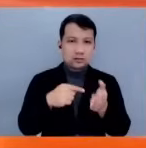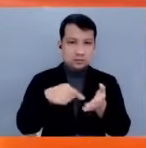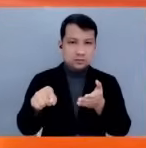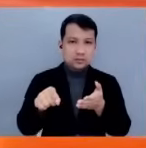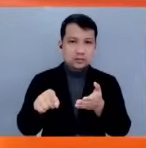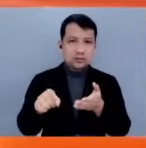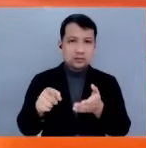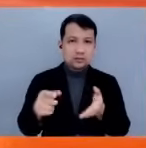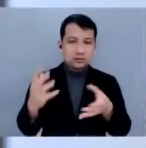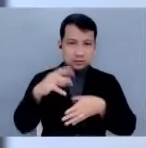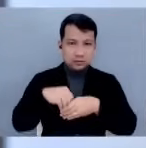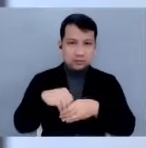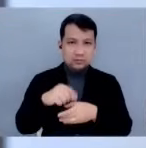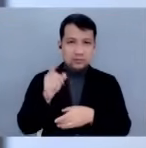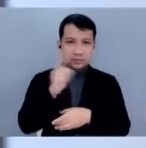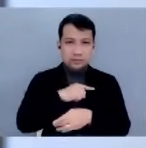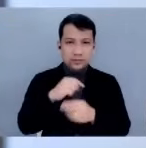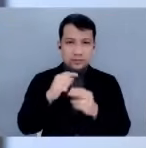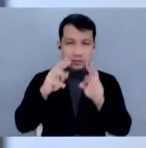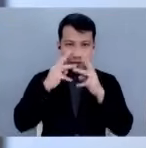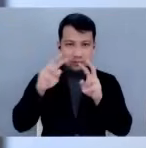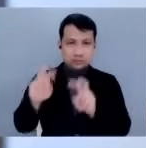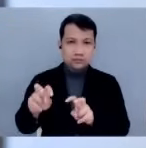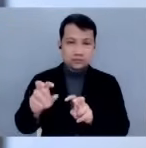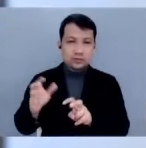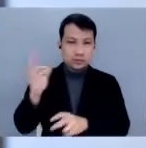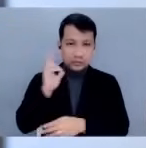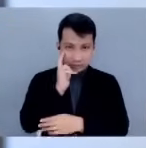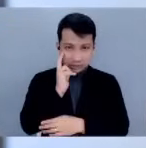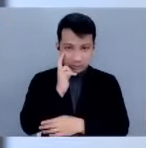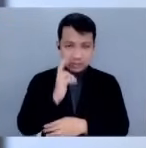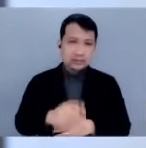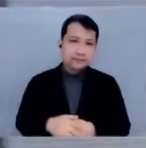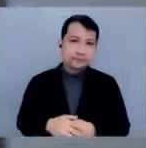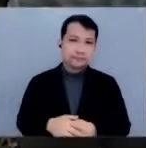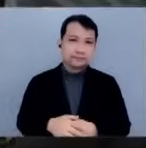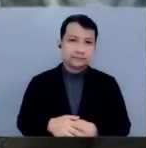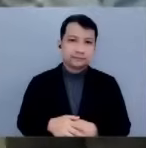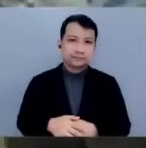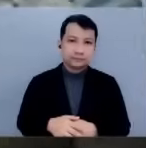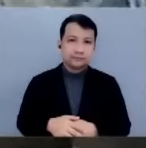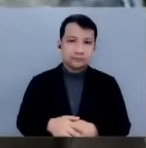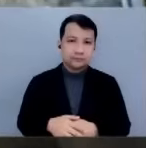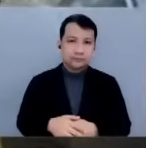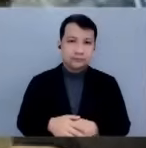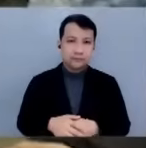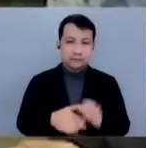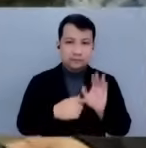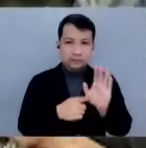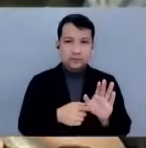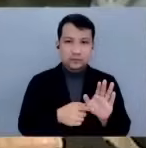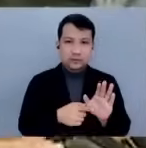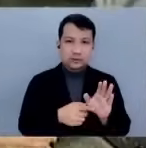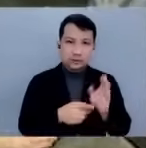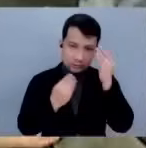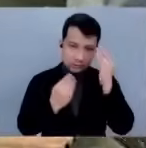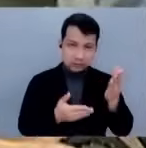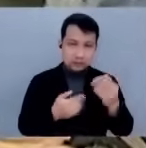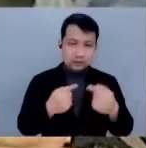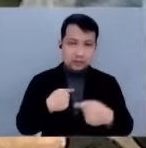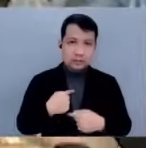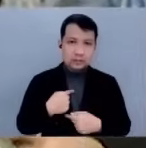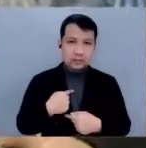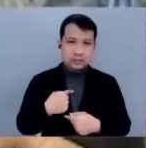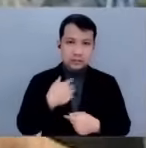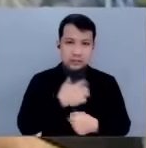na maging fake witness laban kay dating Pangulong Rodrigo Duterte. Dito makikita na kung ano yung binibintang nila sa akin, na ito yung